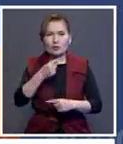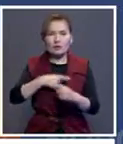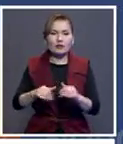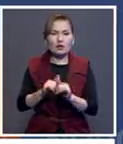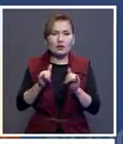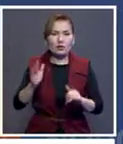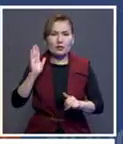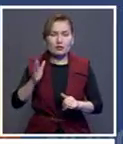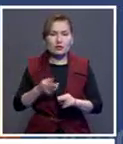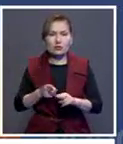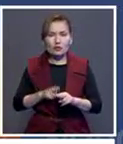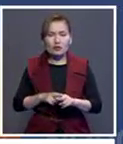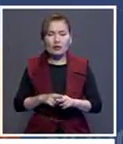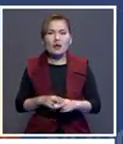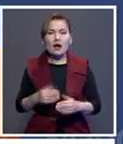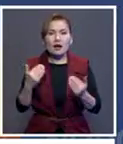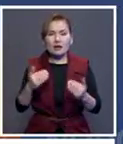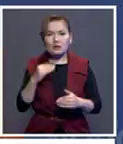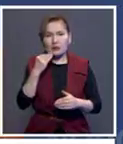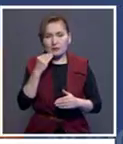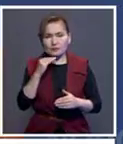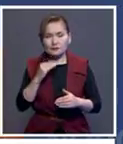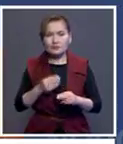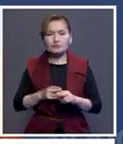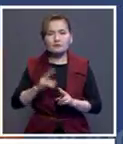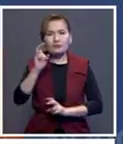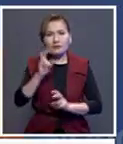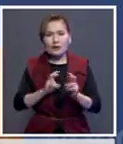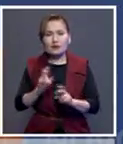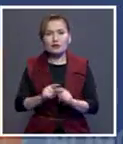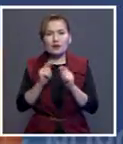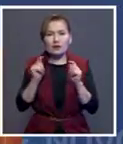Жоғары температуралы плазмаға арналған бұл қондырғы қазір жұмыс істеп тұр. Енді